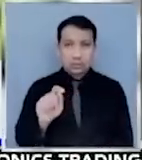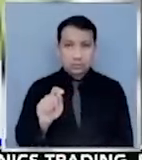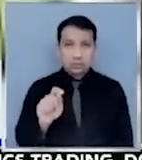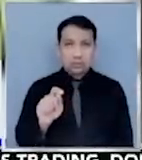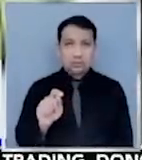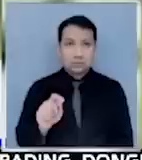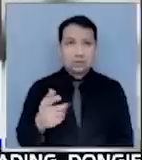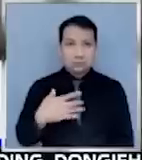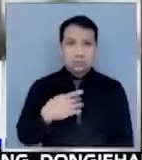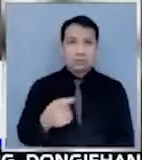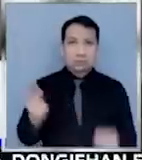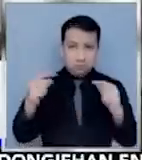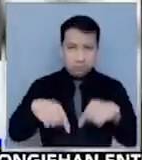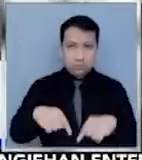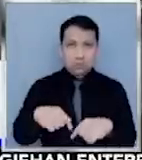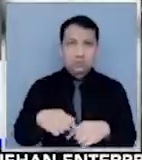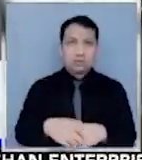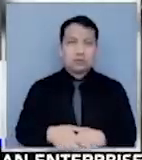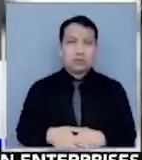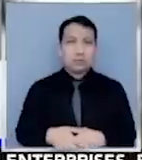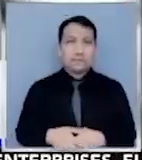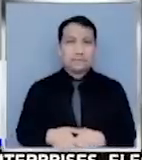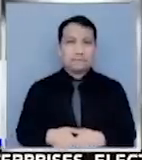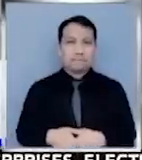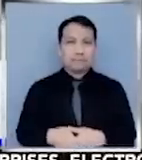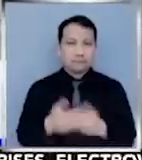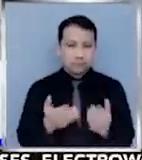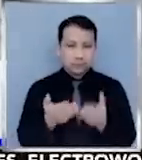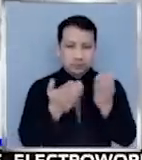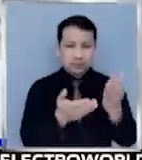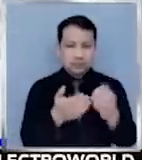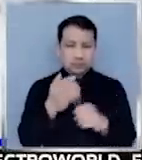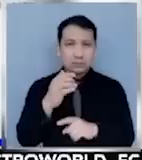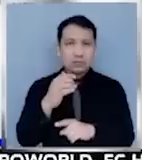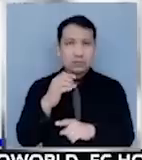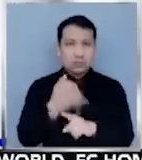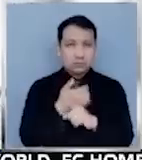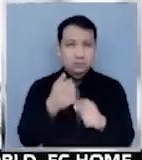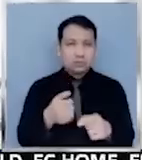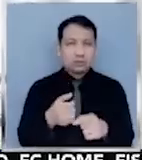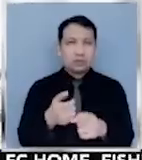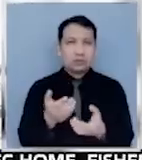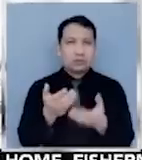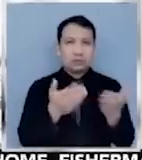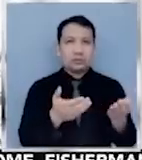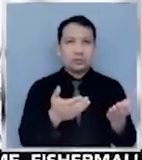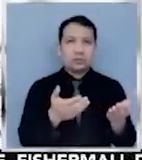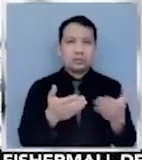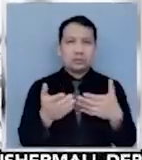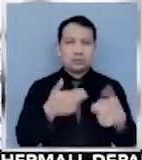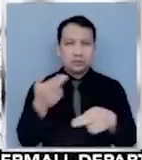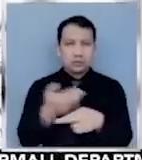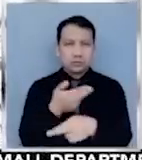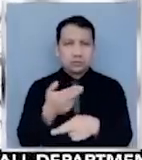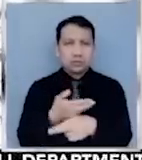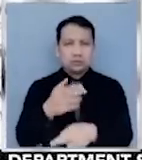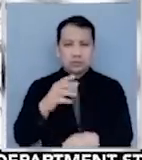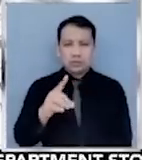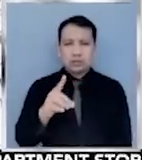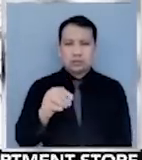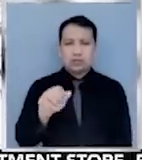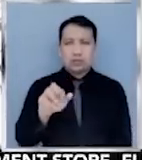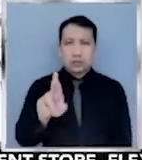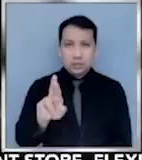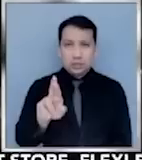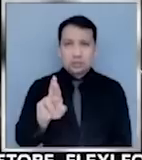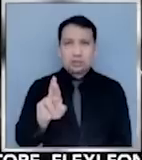Kaya mas gusto ko dito. Pero sa petisyon ngayong Enero ng Metro Manila Transit Line 3 sa Rail Regulatory Unit ng Department of Transportation,